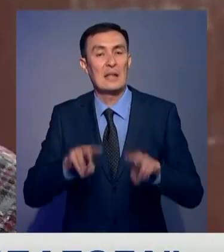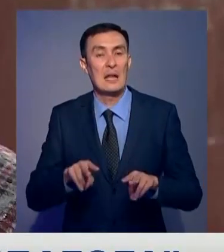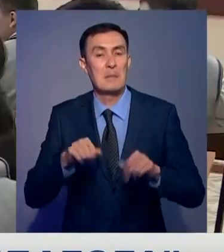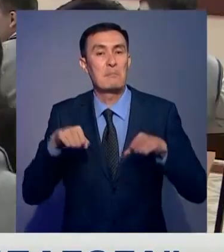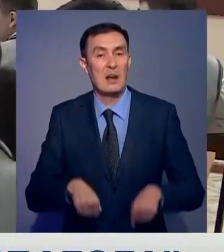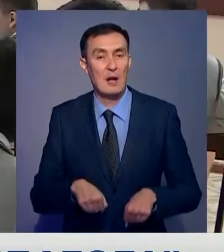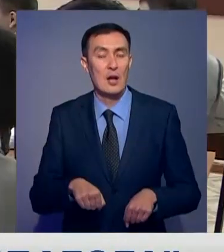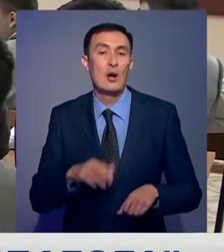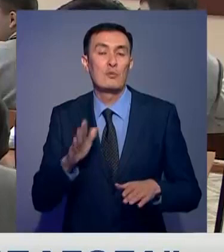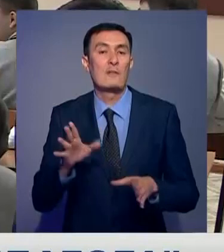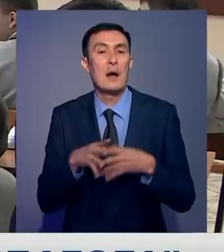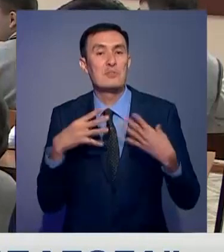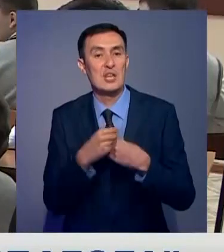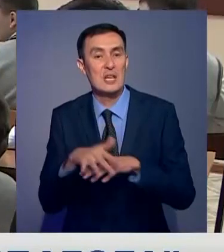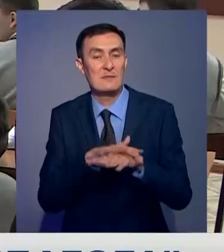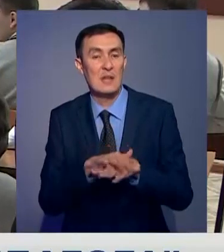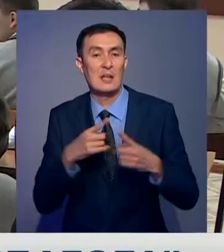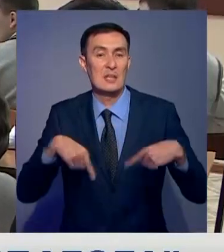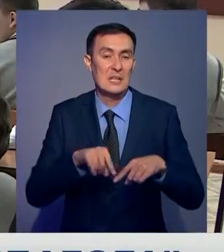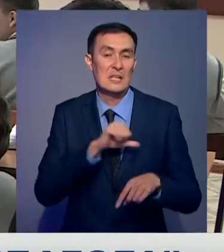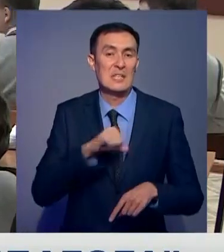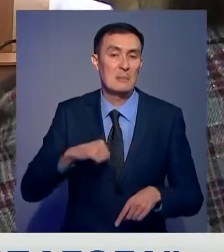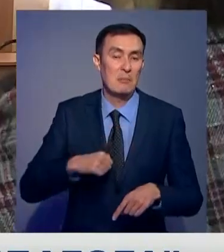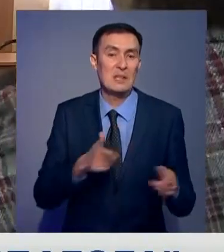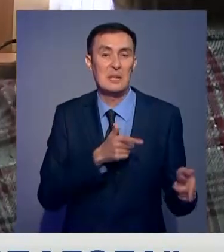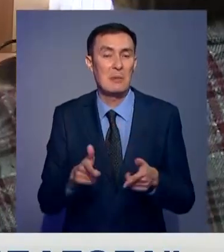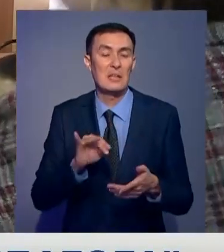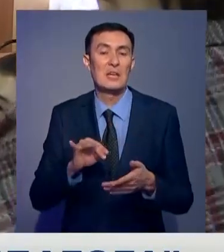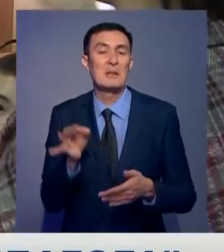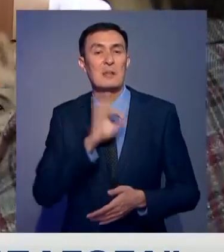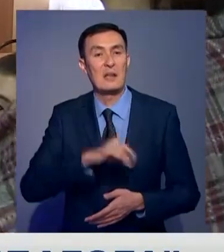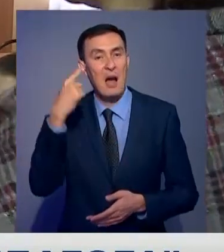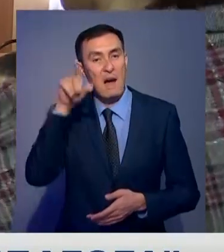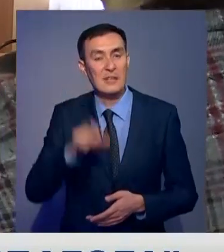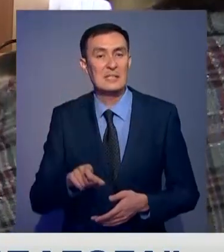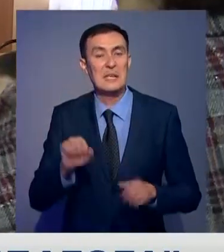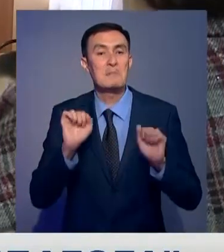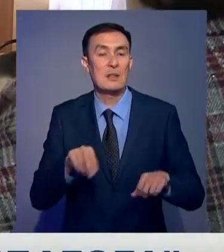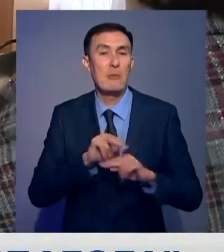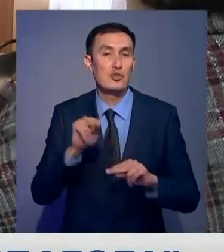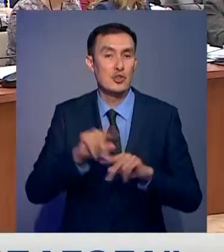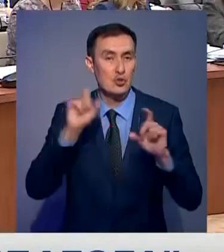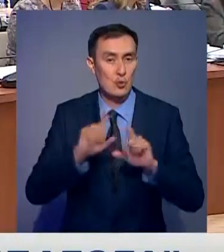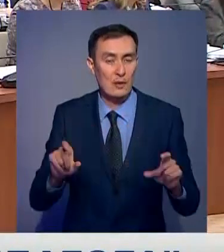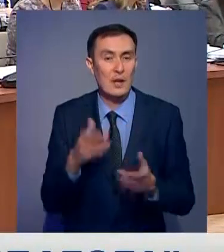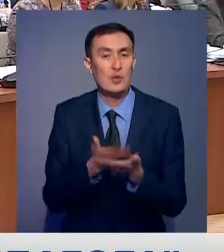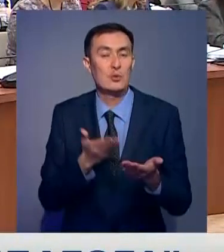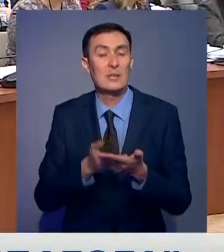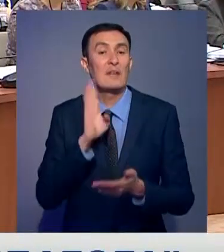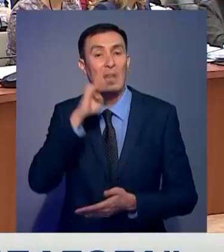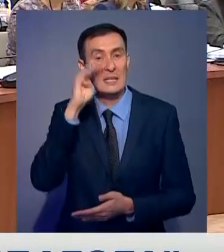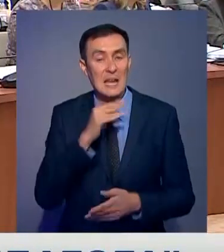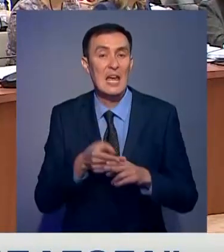Им разрешат вступать в общественные объединения, самим разрабатывать и применять авторские методы обучения школьников и консультировать